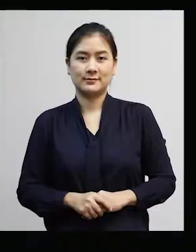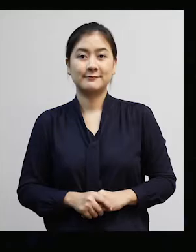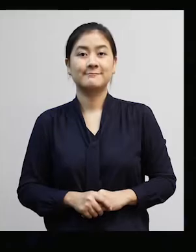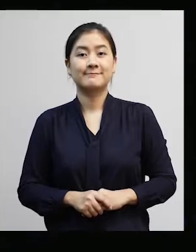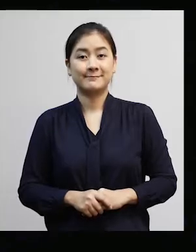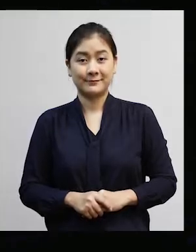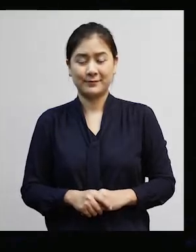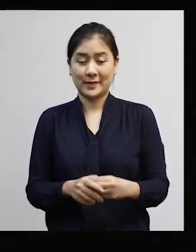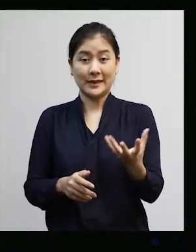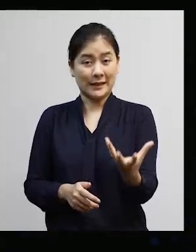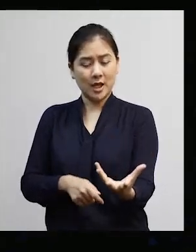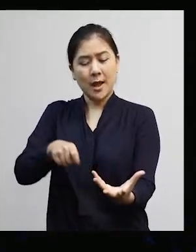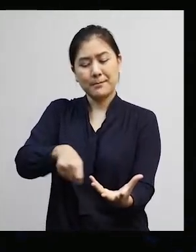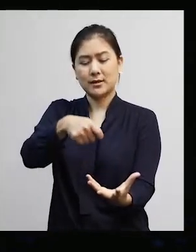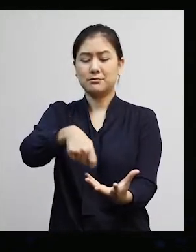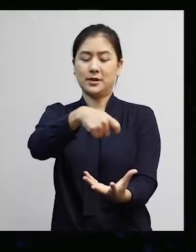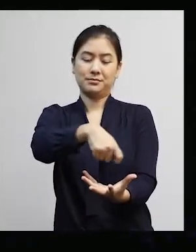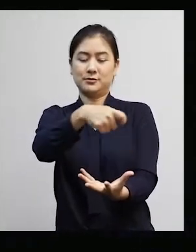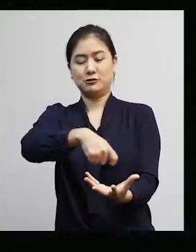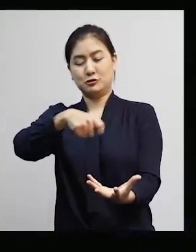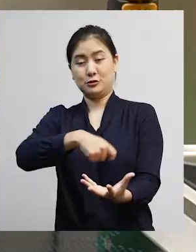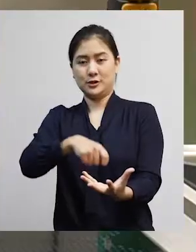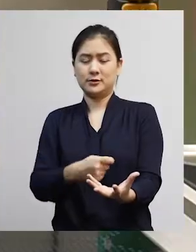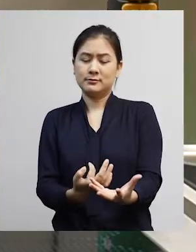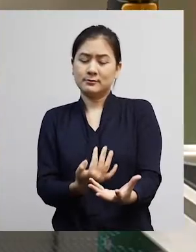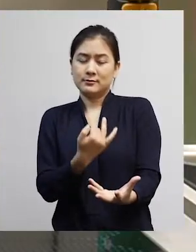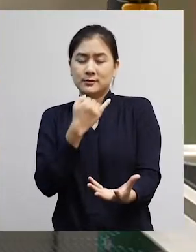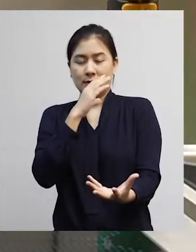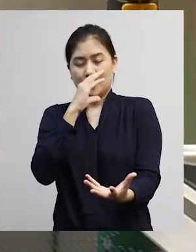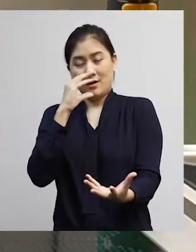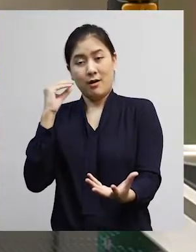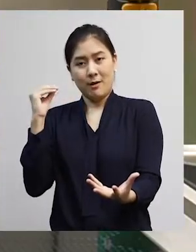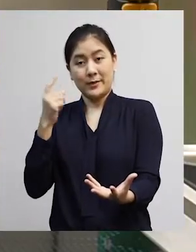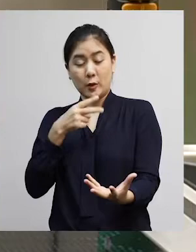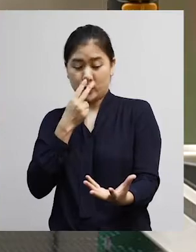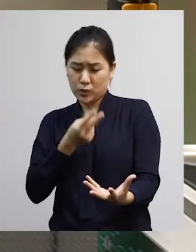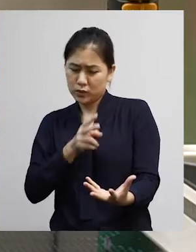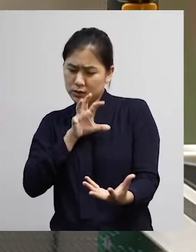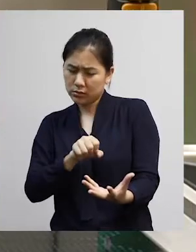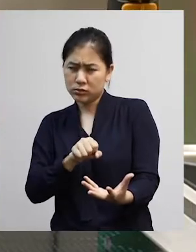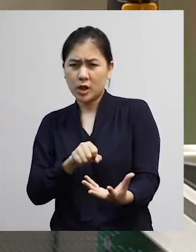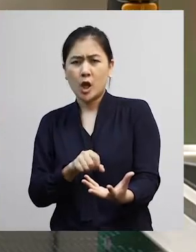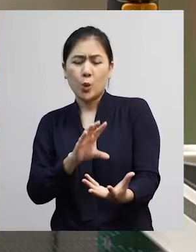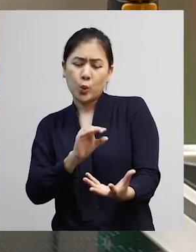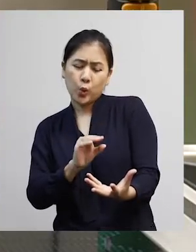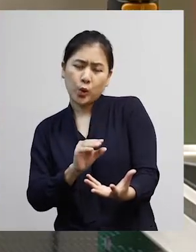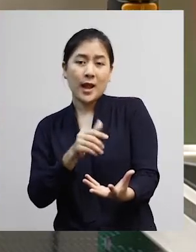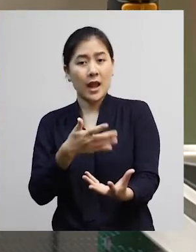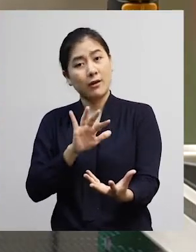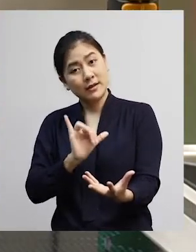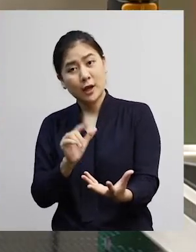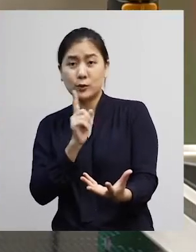เราจะผัดให้มันพอมีกลิ่นหอมนะคะเราจะสังเกตได้ว่าซอกหอมเนี่ยสุกได้ยังไงก็คือหอมจ